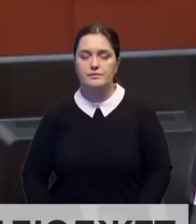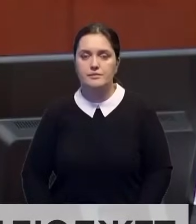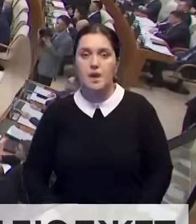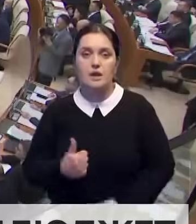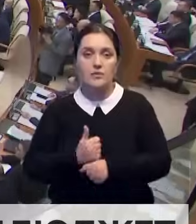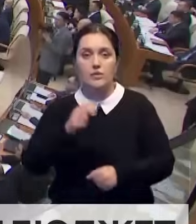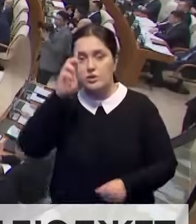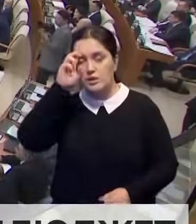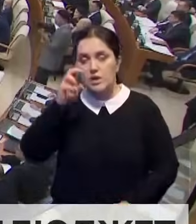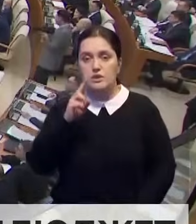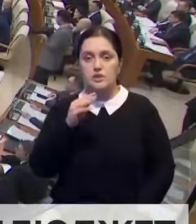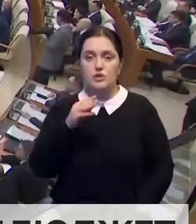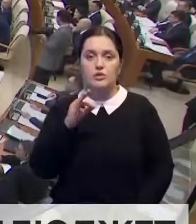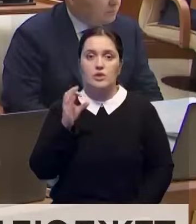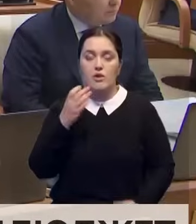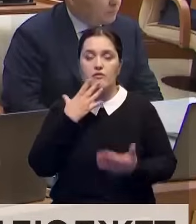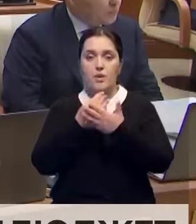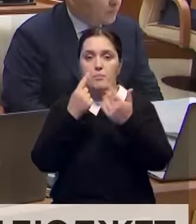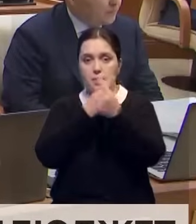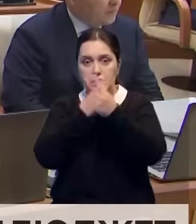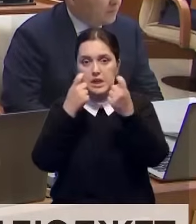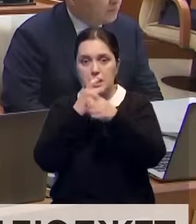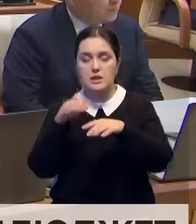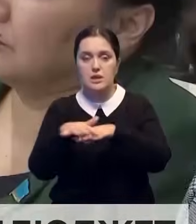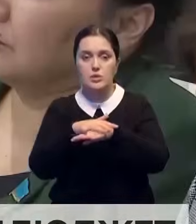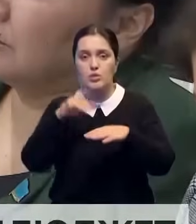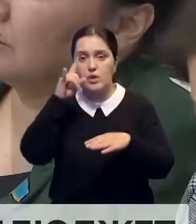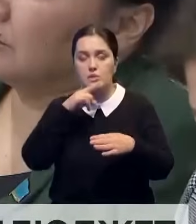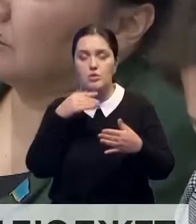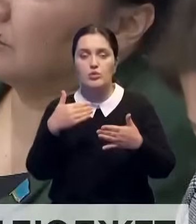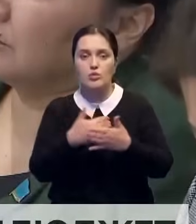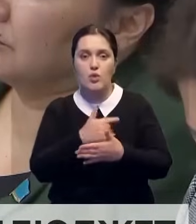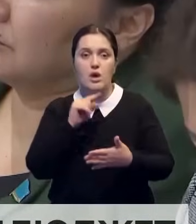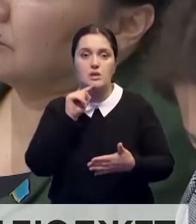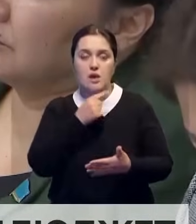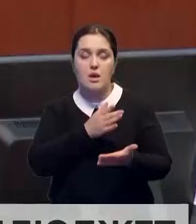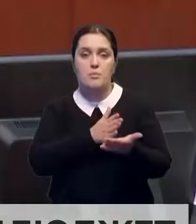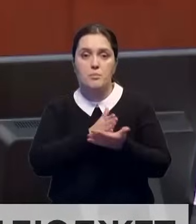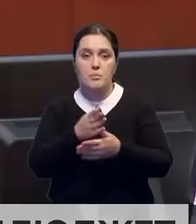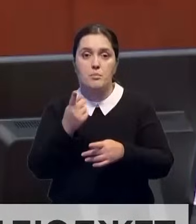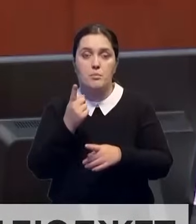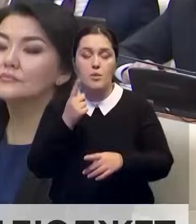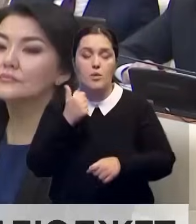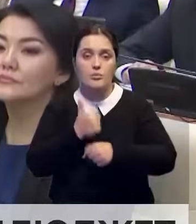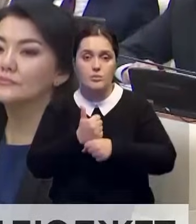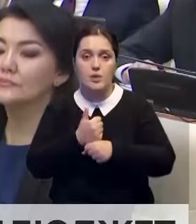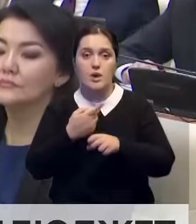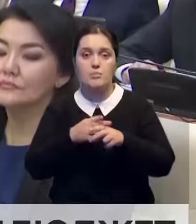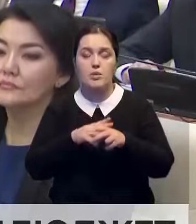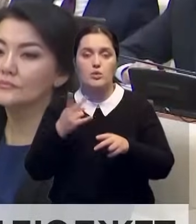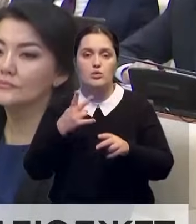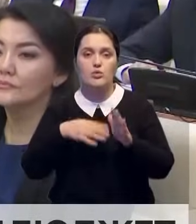Глава государства Касым-Жомарт Токаев в своем послании народу Казахстана объявил о новой экономической политике во главе угла стратегического документа